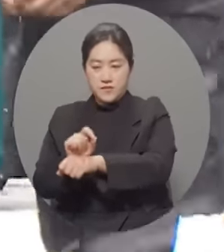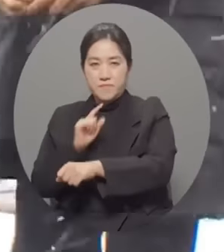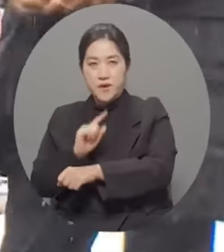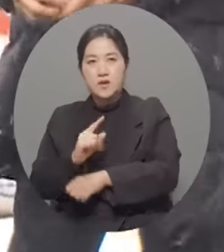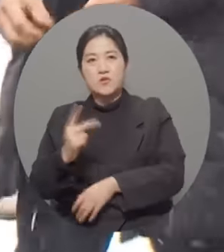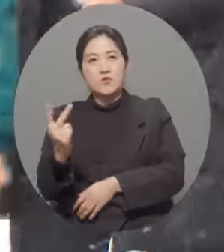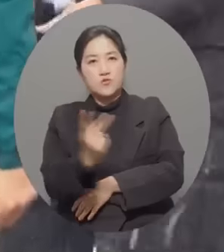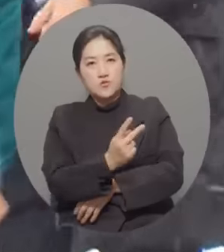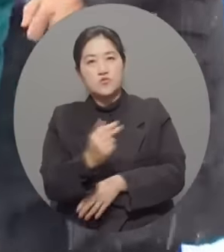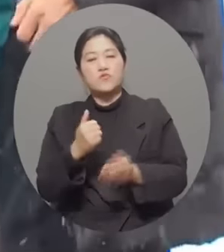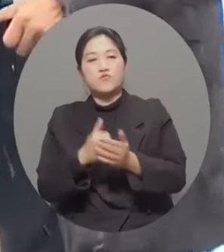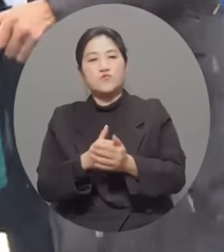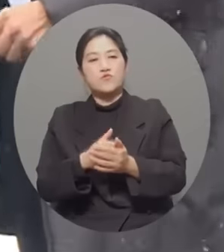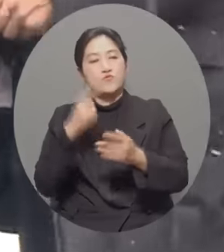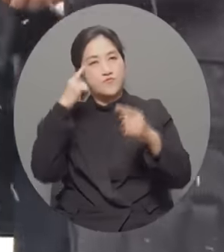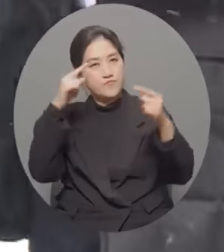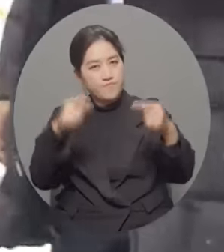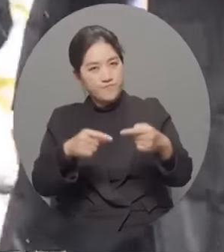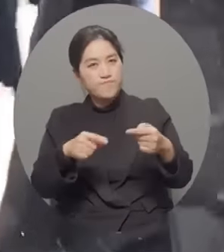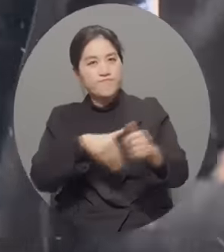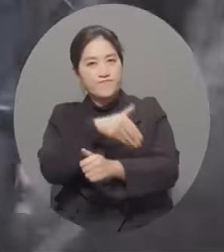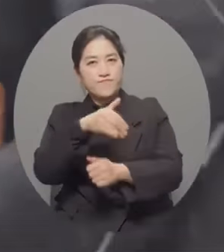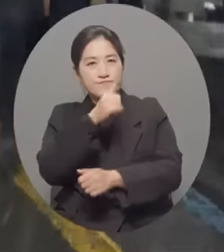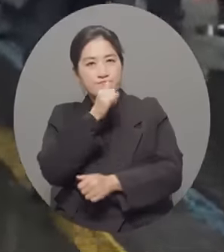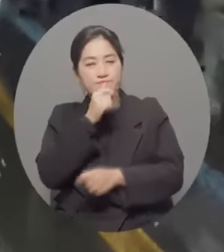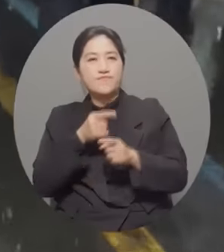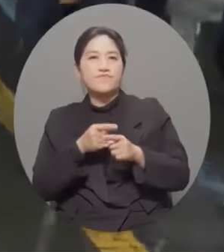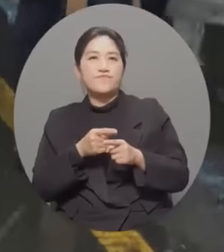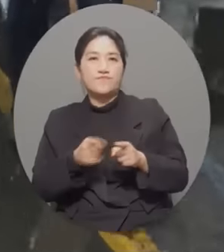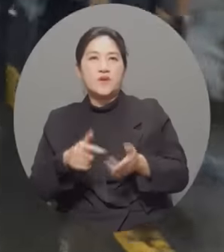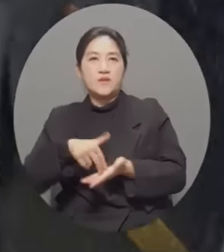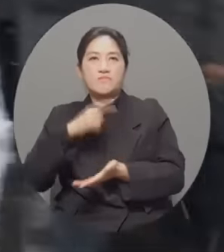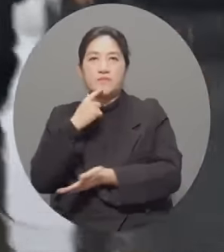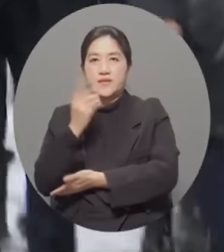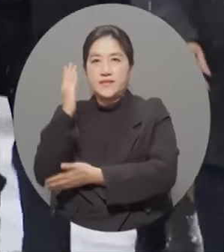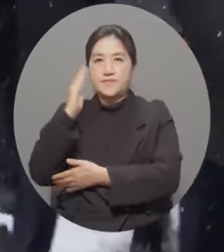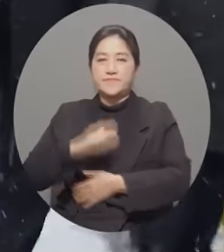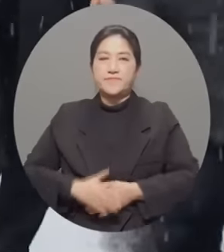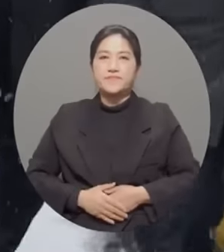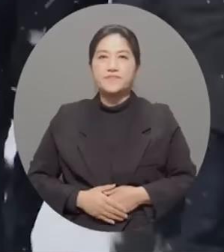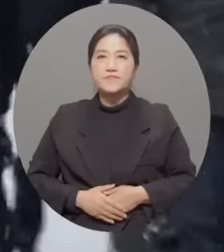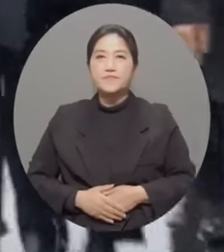양쪽 다 어느 정도 공감대가 있었다고 봐야 한다고 했습니다. MBC 뉴스 윤수환입니다.